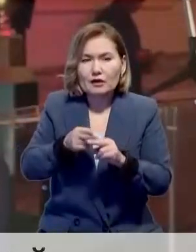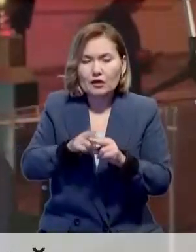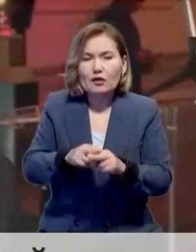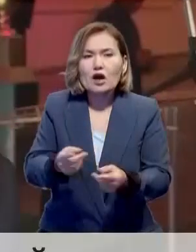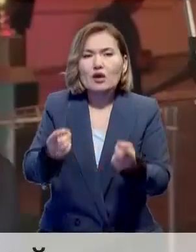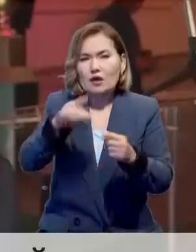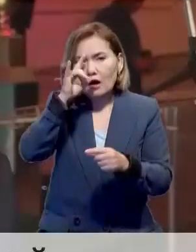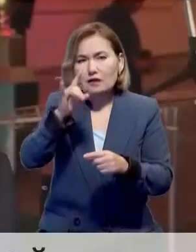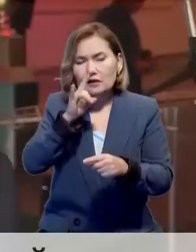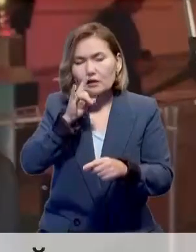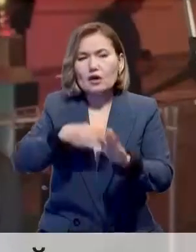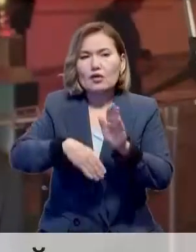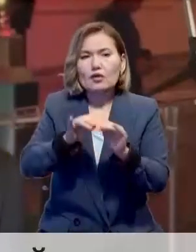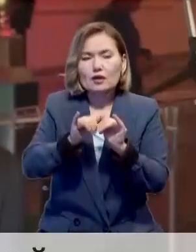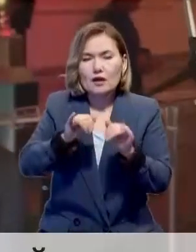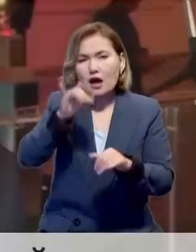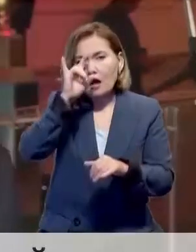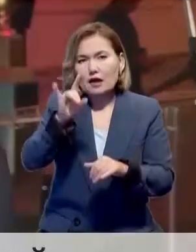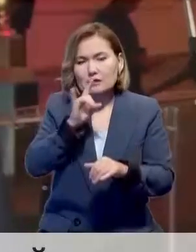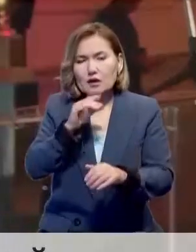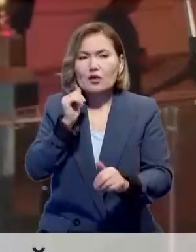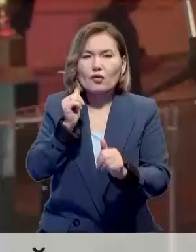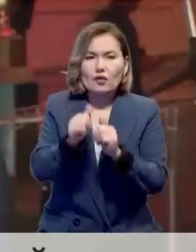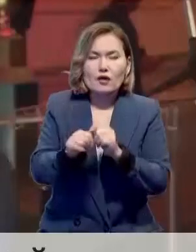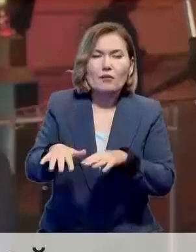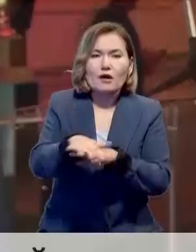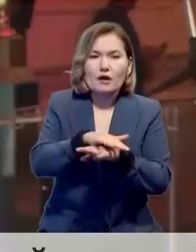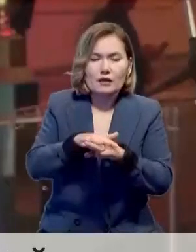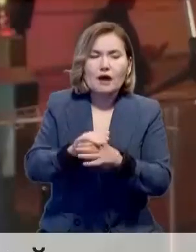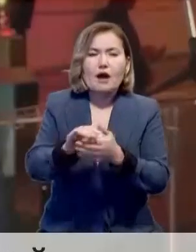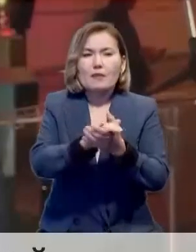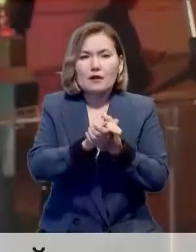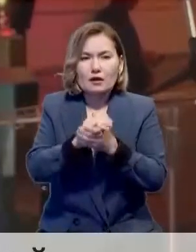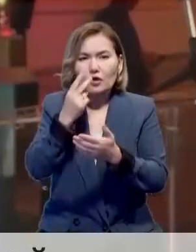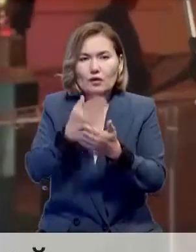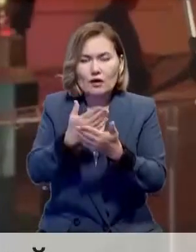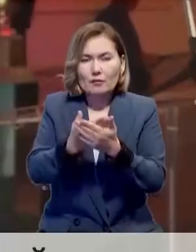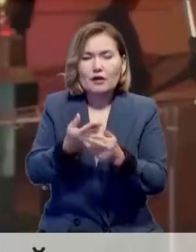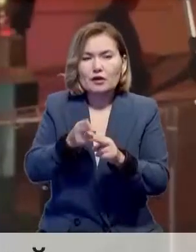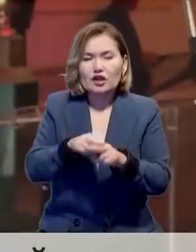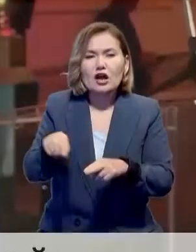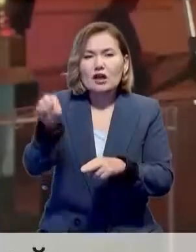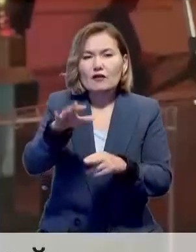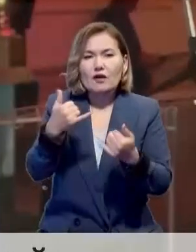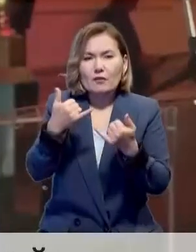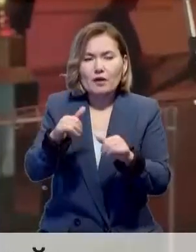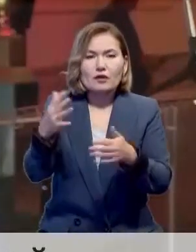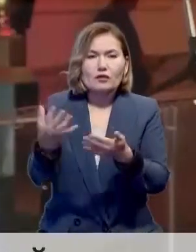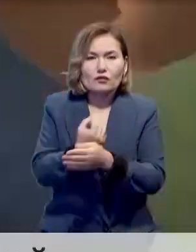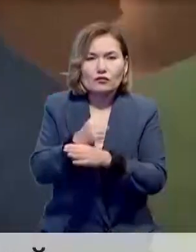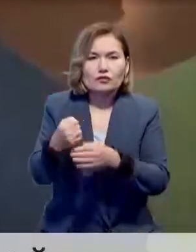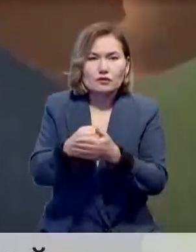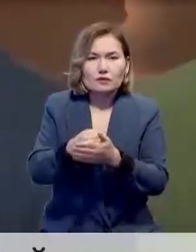мемлекетіне айналады деп ойлады. Бірақ Қазақстан көшпелі салт-дәстүрге сай бірлік танытып, батысты таңғалдыратын жетістіктерге